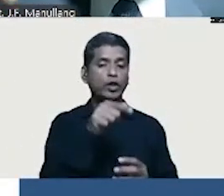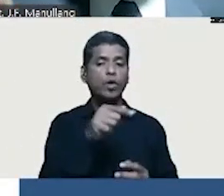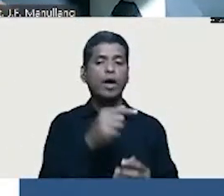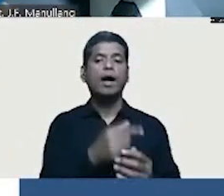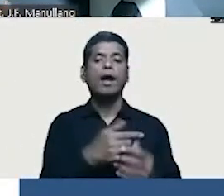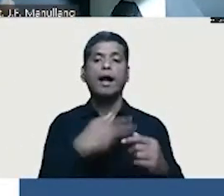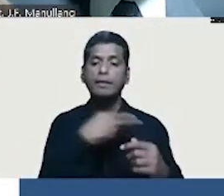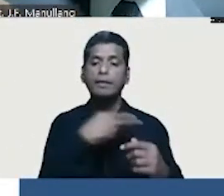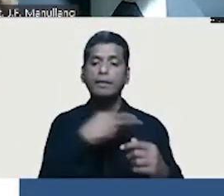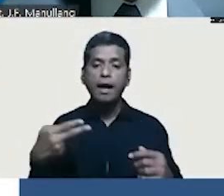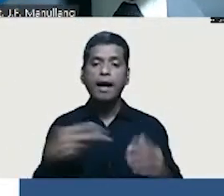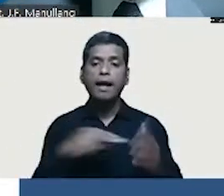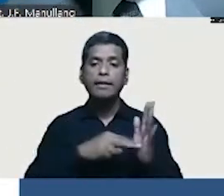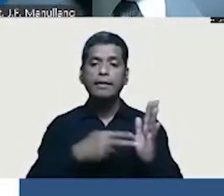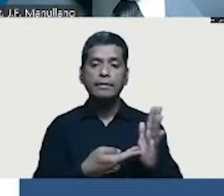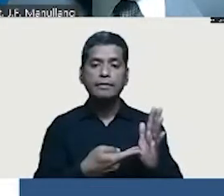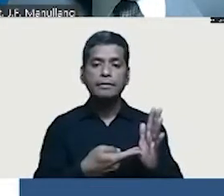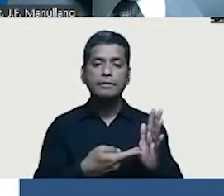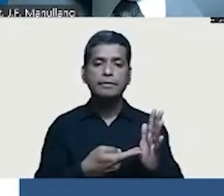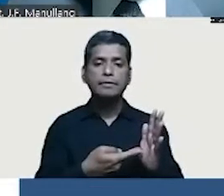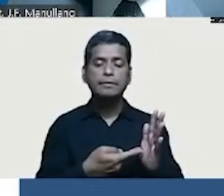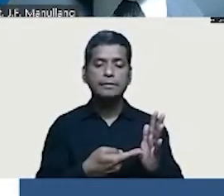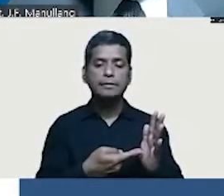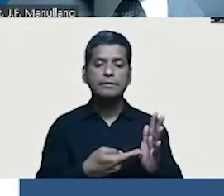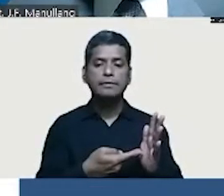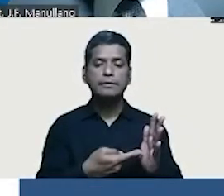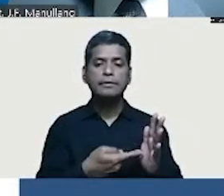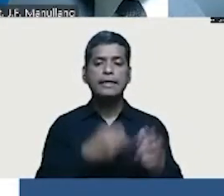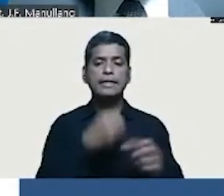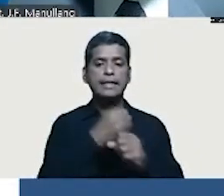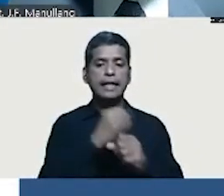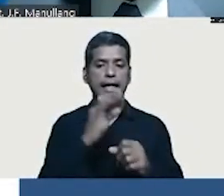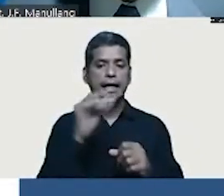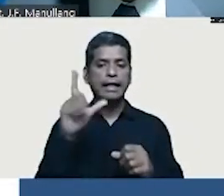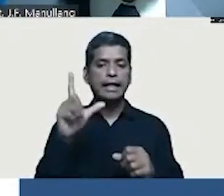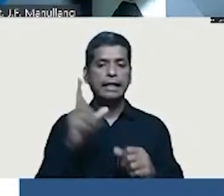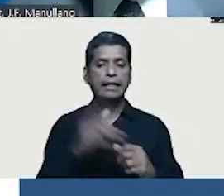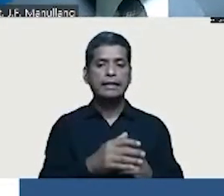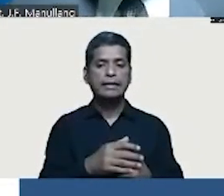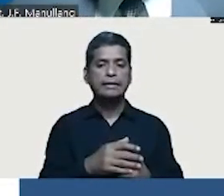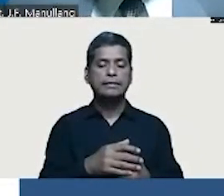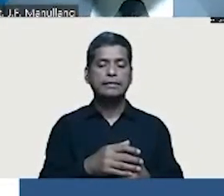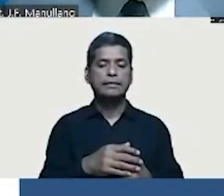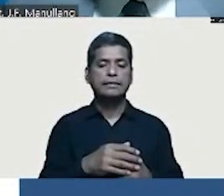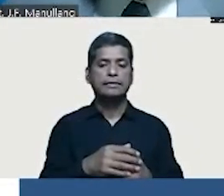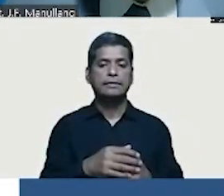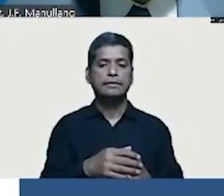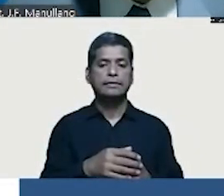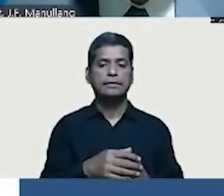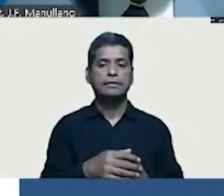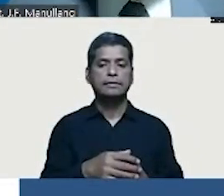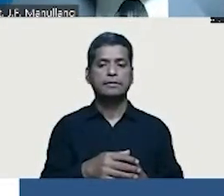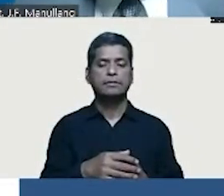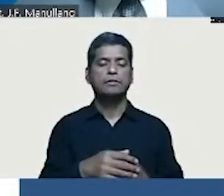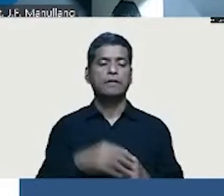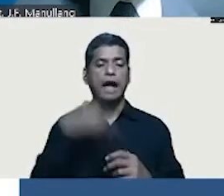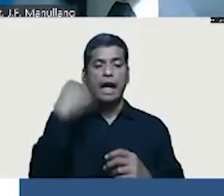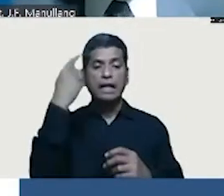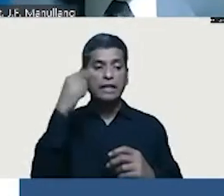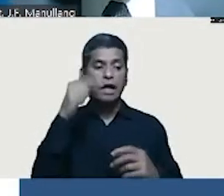partikel zat Iya definite article hanya kepada perempuan itu